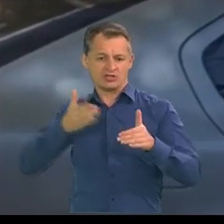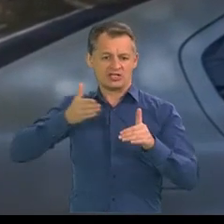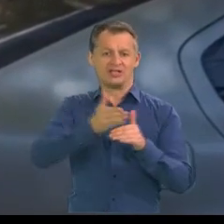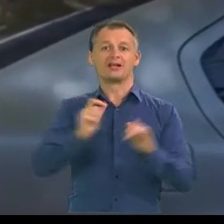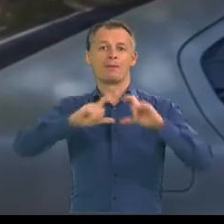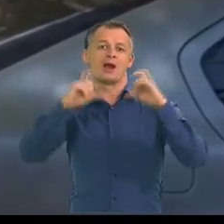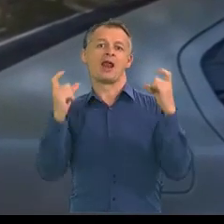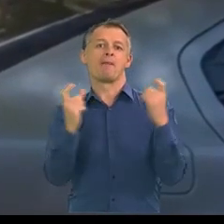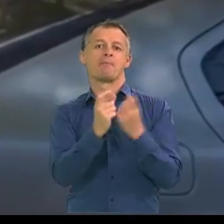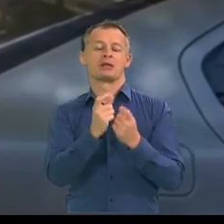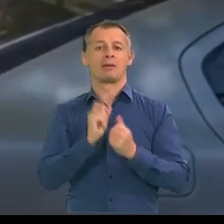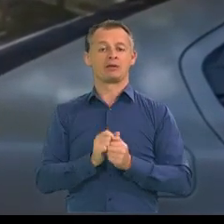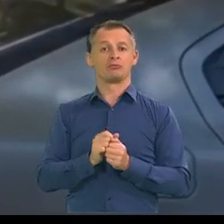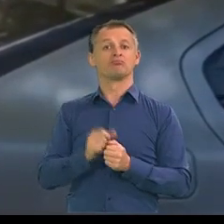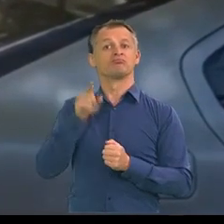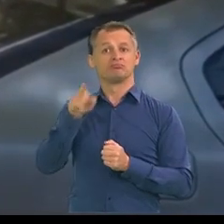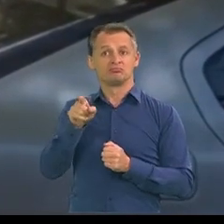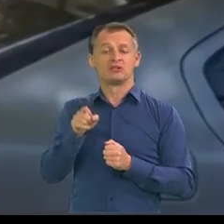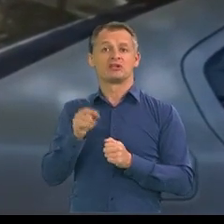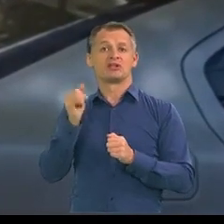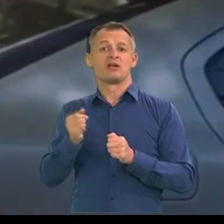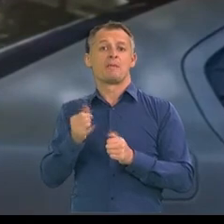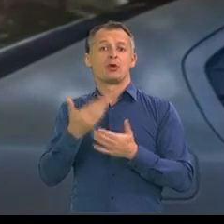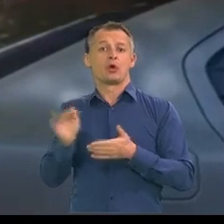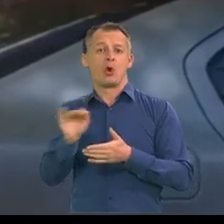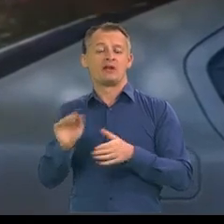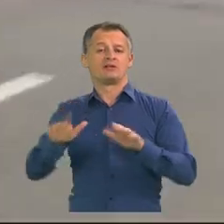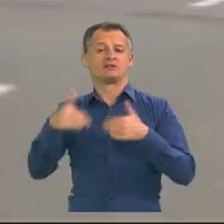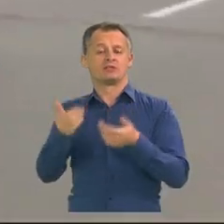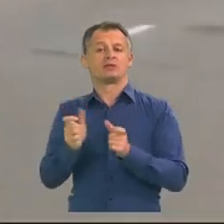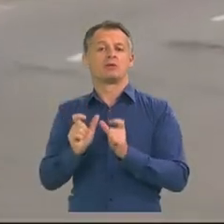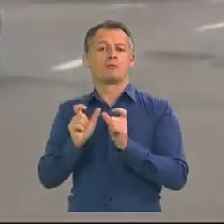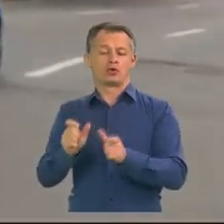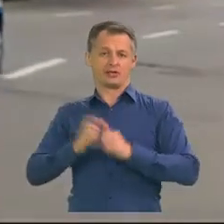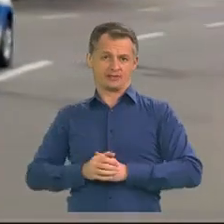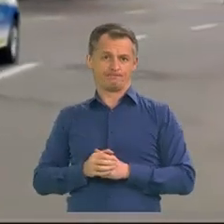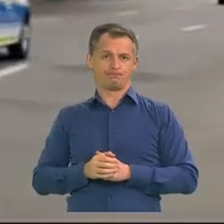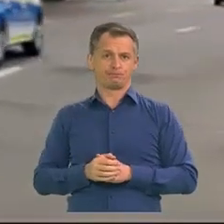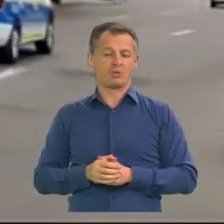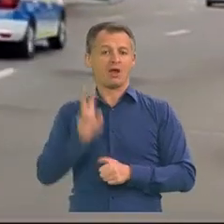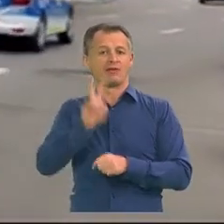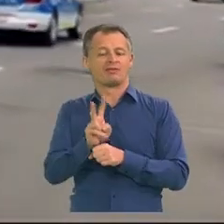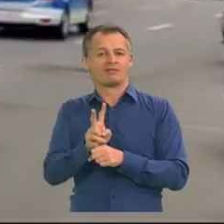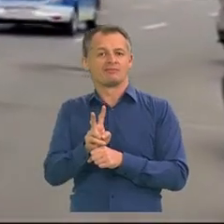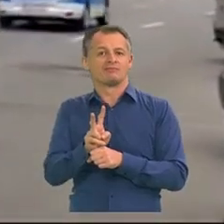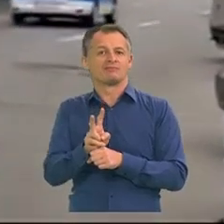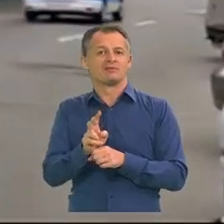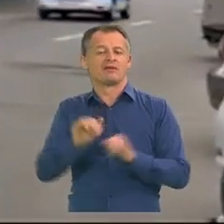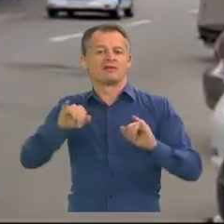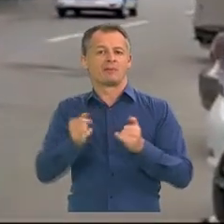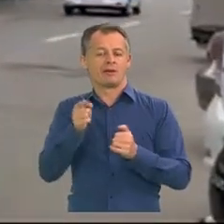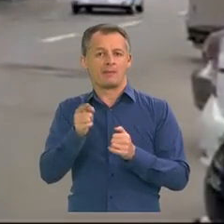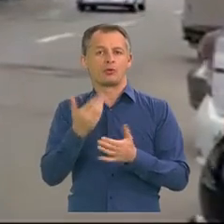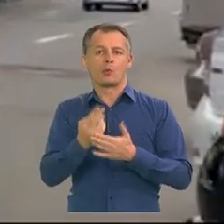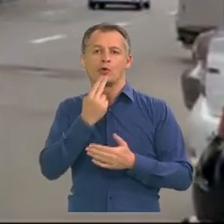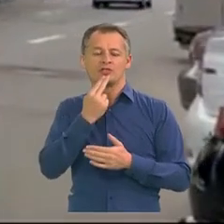încât minora se află în acest moment în siguranță alături de bunicul matern. Cazul este în atenția polițiștilor. Eventualele măsuri care vor fi